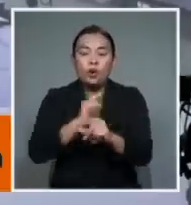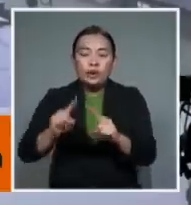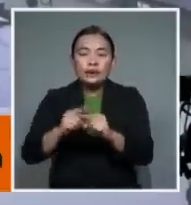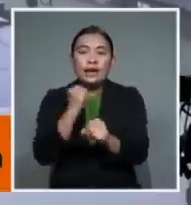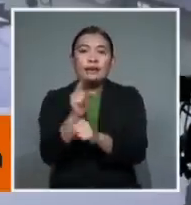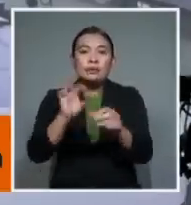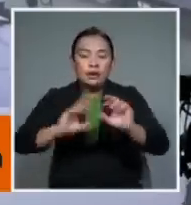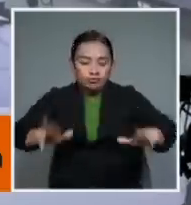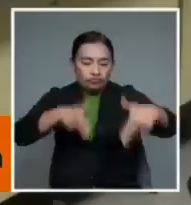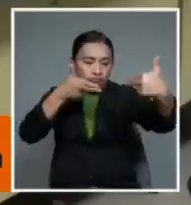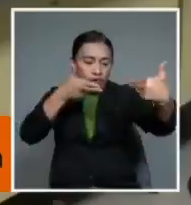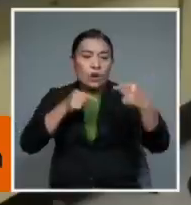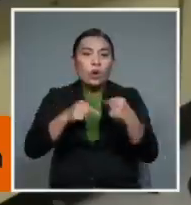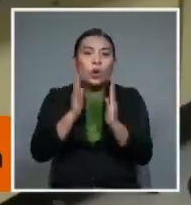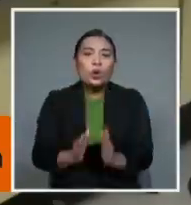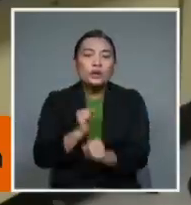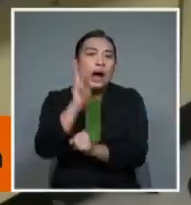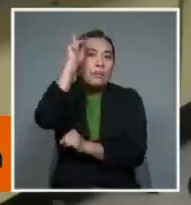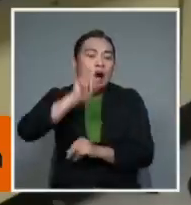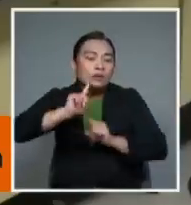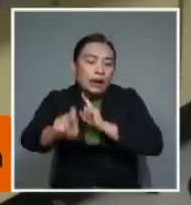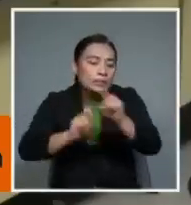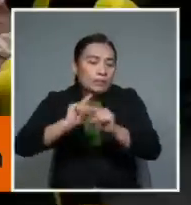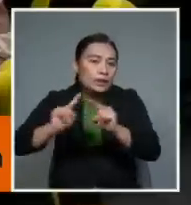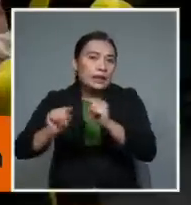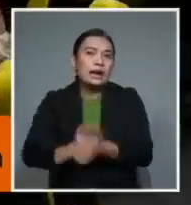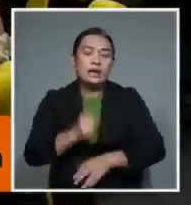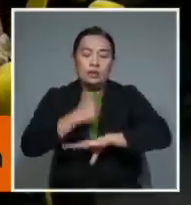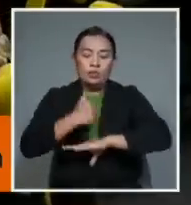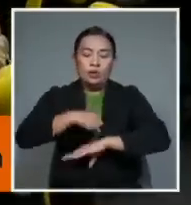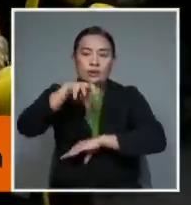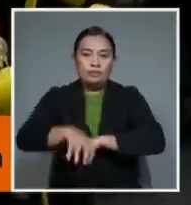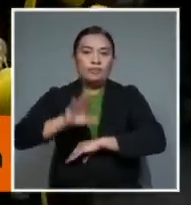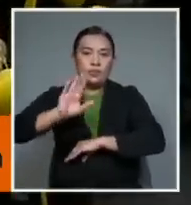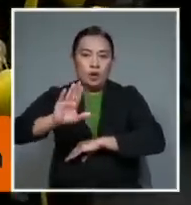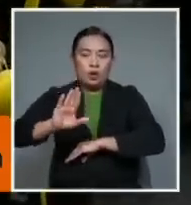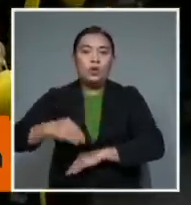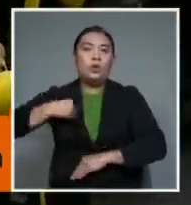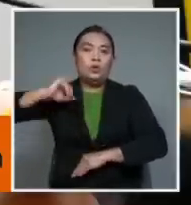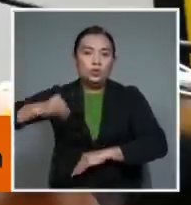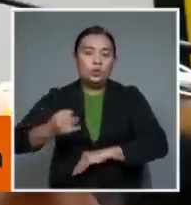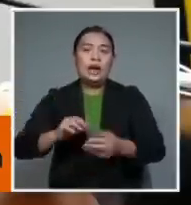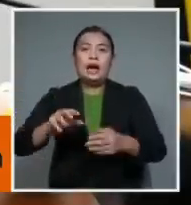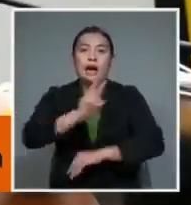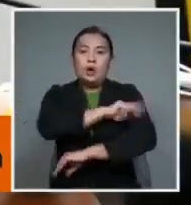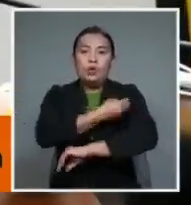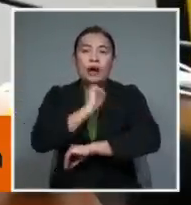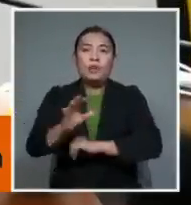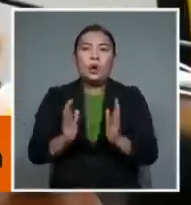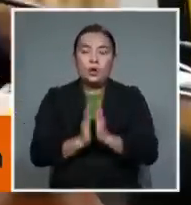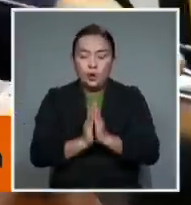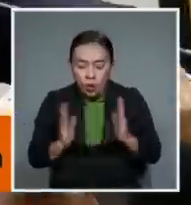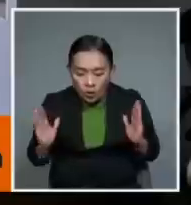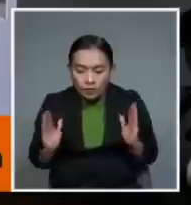นซ์ตอบคำถามสื่อมวลชนโดยผู้อำนวยการโรงพยาบาลจุฬาลงกรณ์สภากาชาดไทยได้กล่าวขอบคุณเครือเจริญโภคภัณฑ์